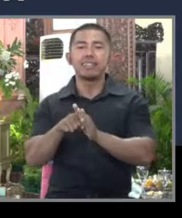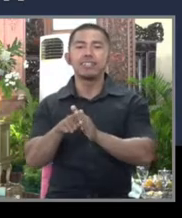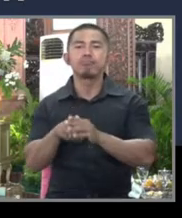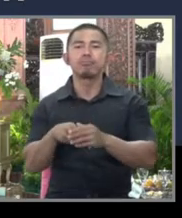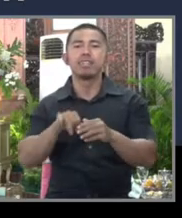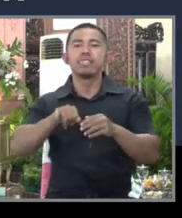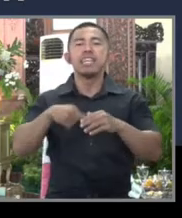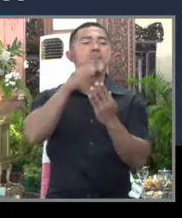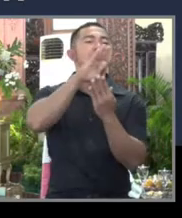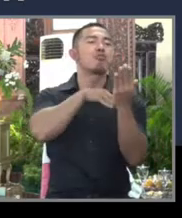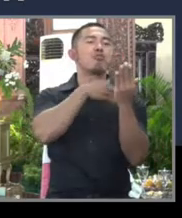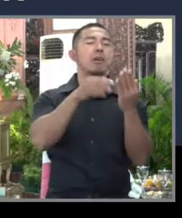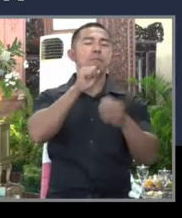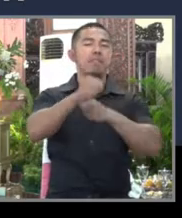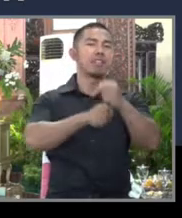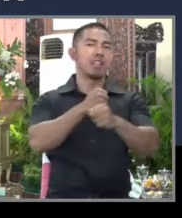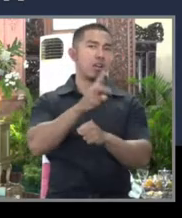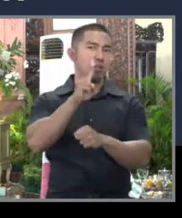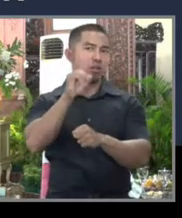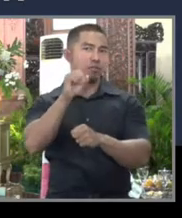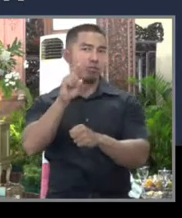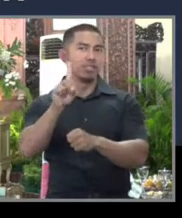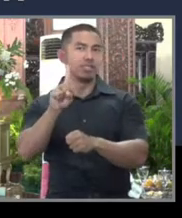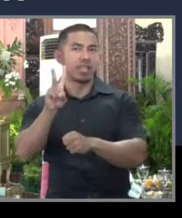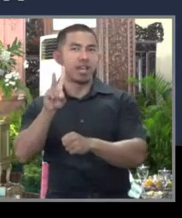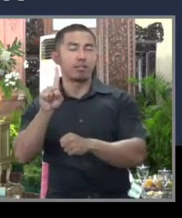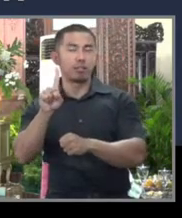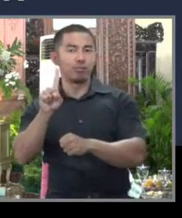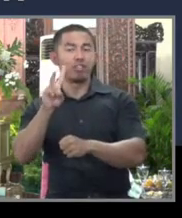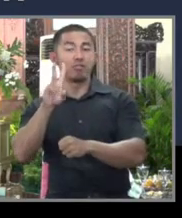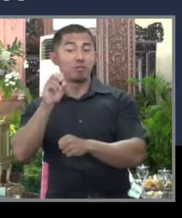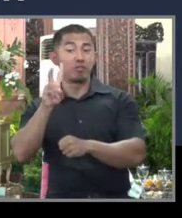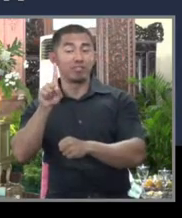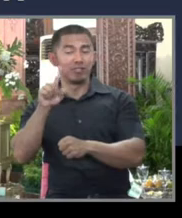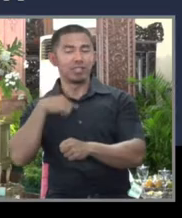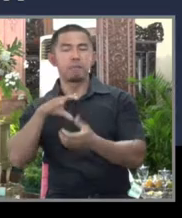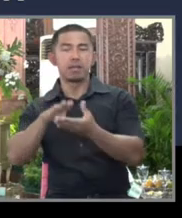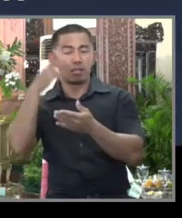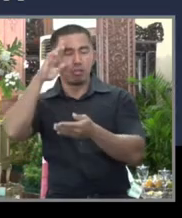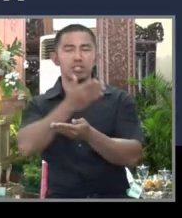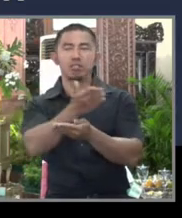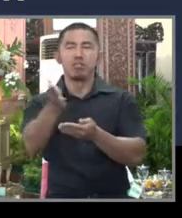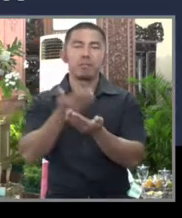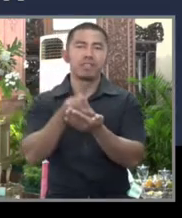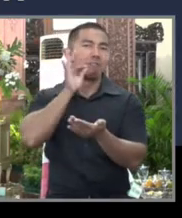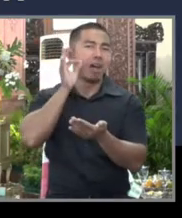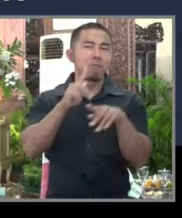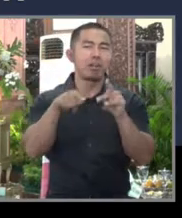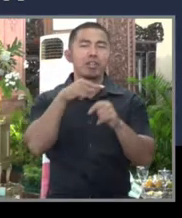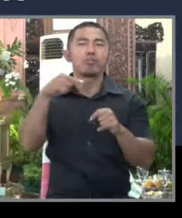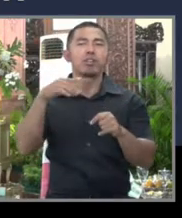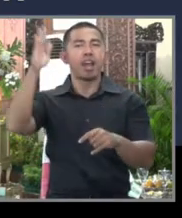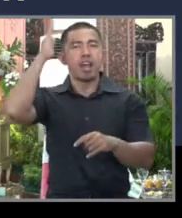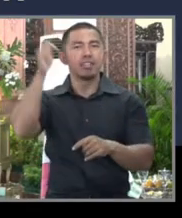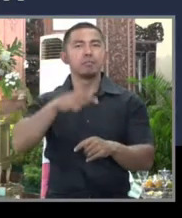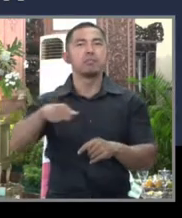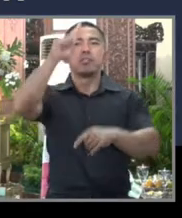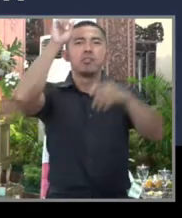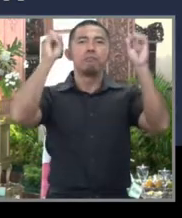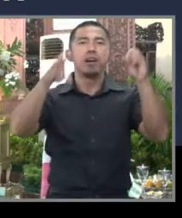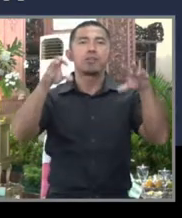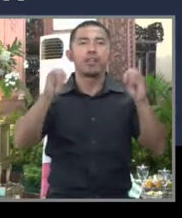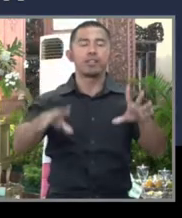dan kita akan hadapi tahun 2021 dengan optimisme. Saya titip salam untuk semuanya, mohon maaf bila ada kekurangan. Assalamualaikum